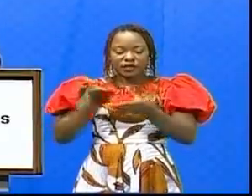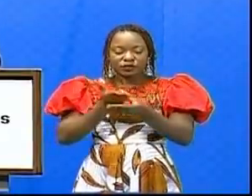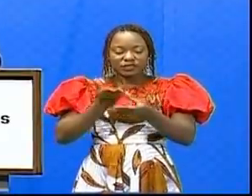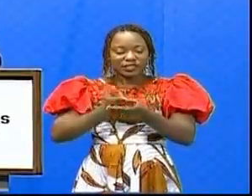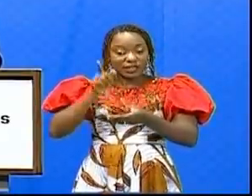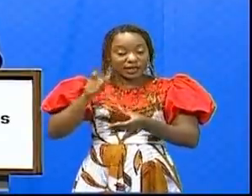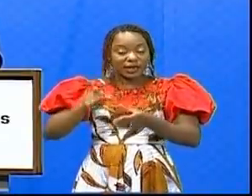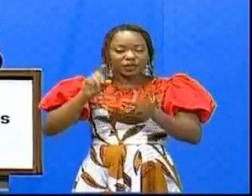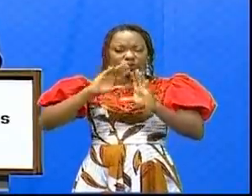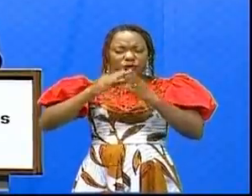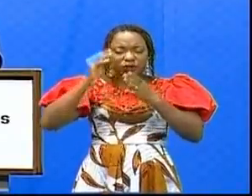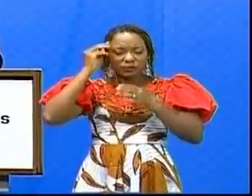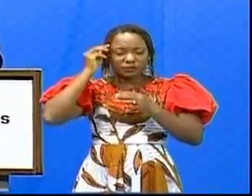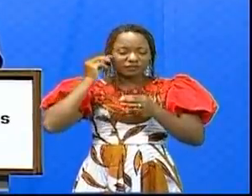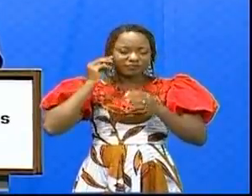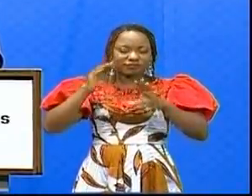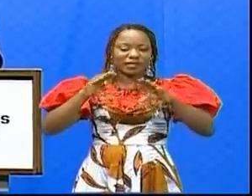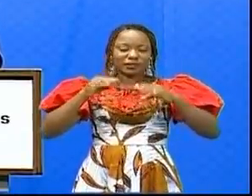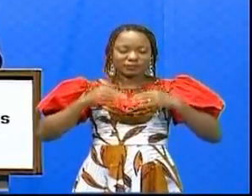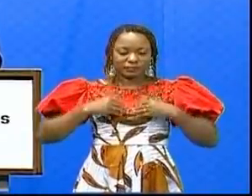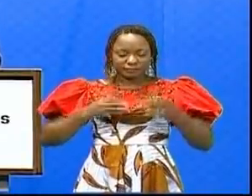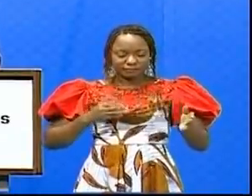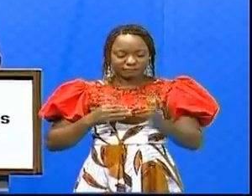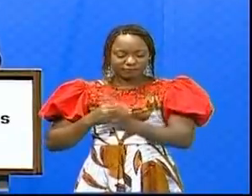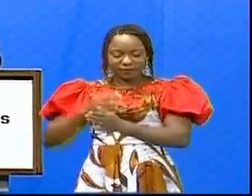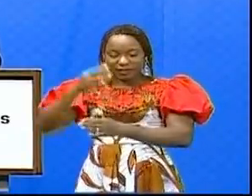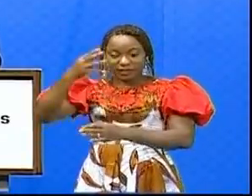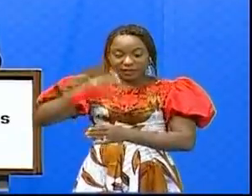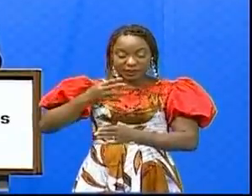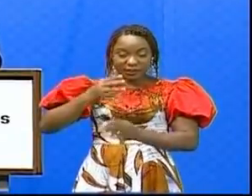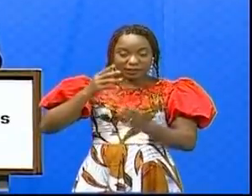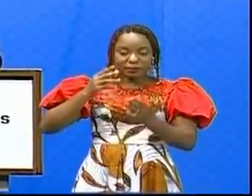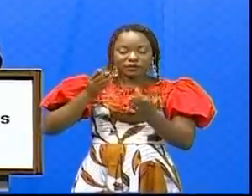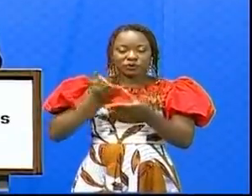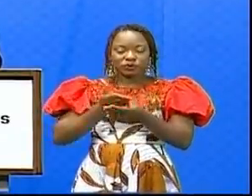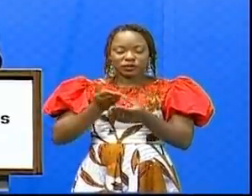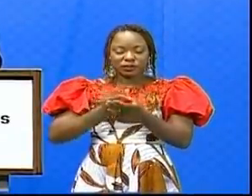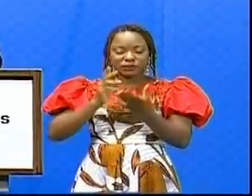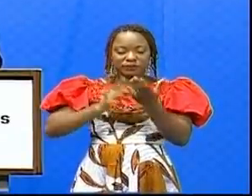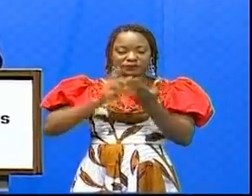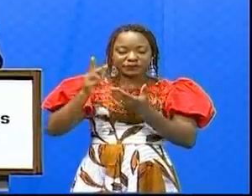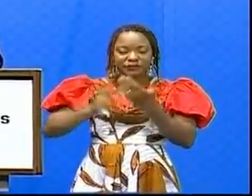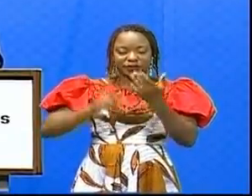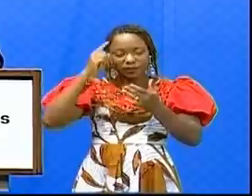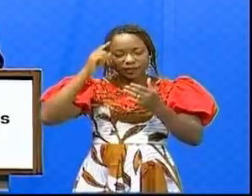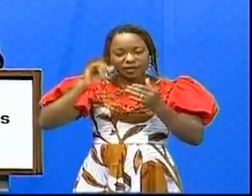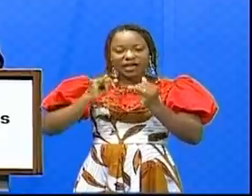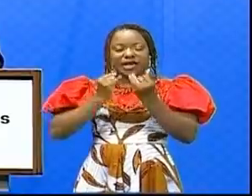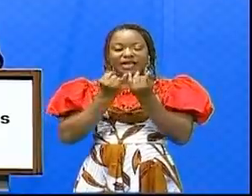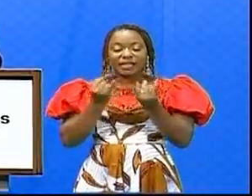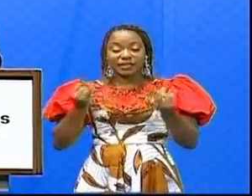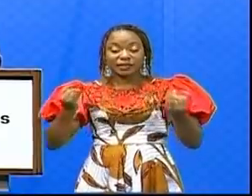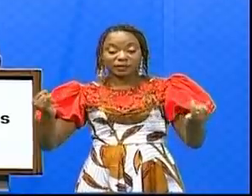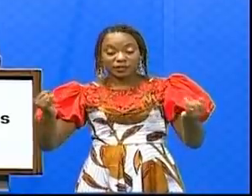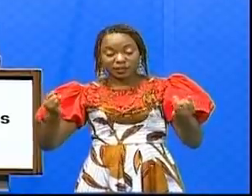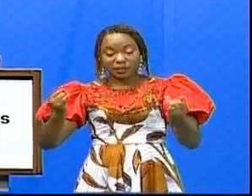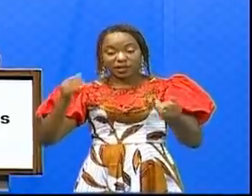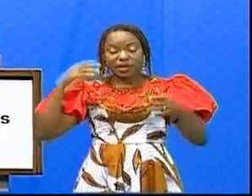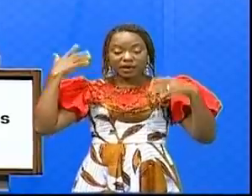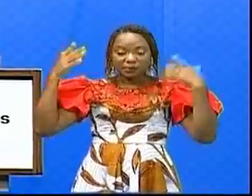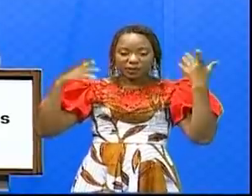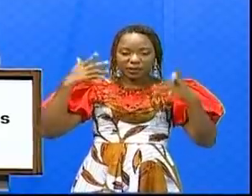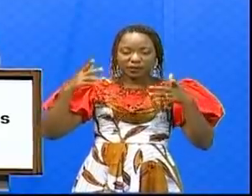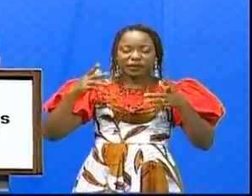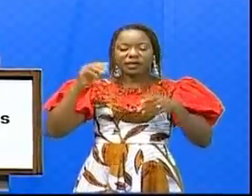été adopté. Quatrième dossier, projet des normes et standards du numérique applicables au secteur public.